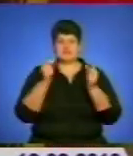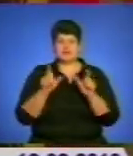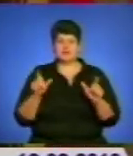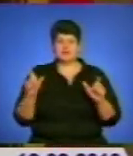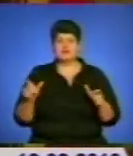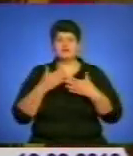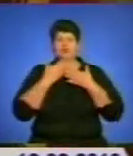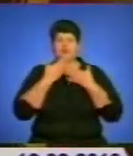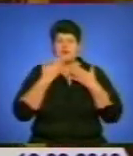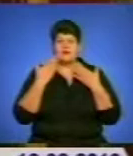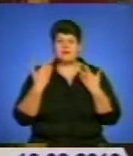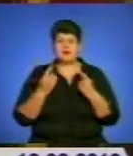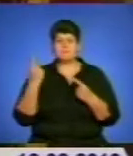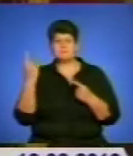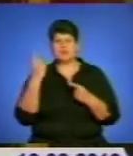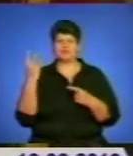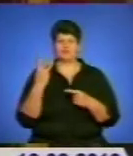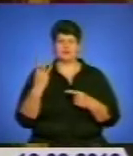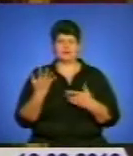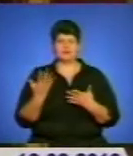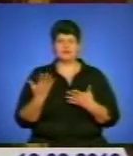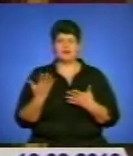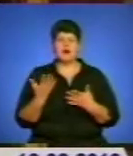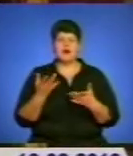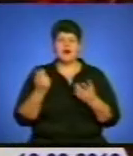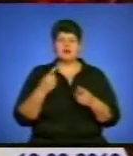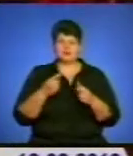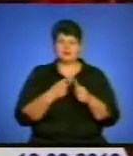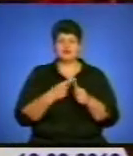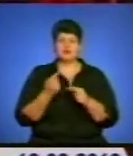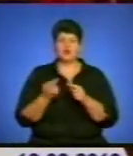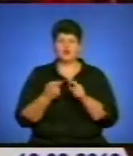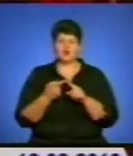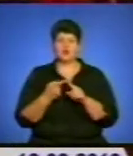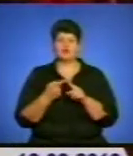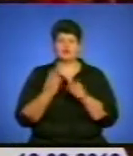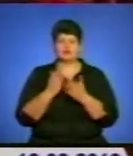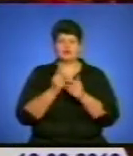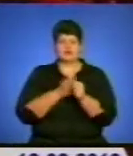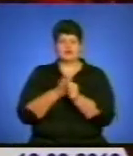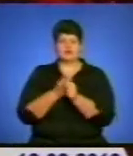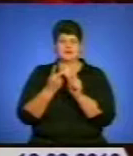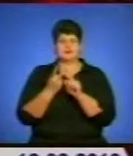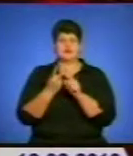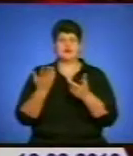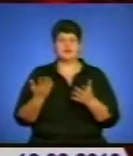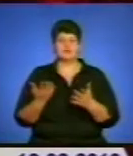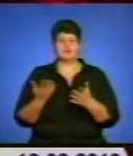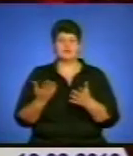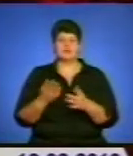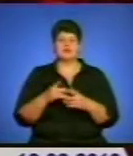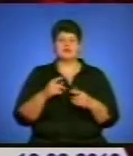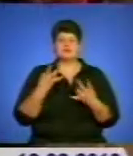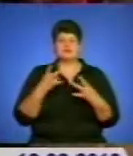Тож немає між нами ні першого, ні другого, але як назвеш одного, то за ним ідуть два інші». Встань і накажи тим, що через